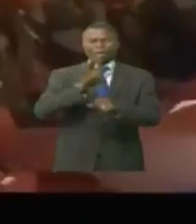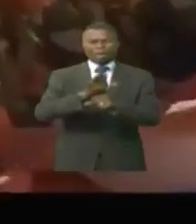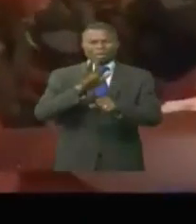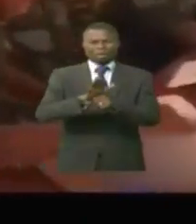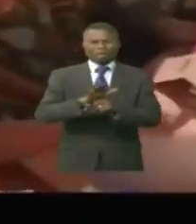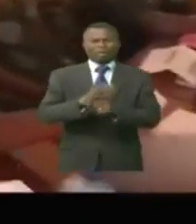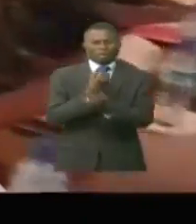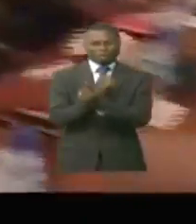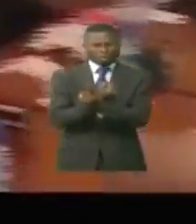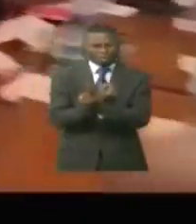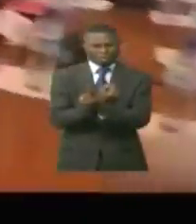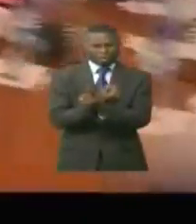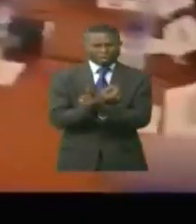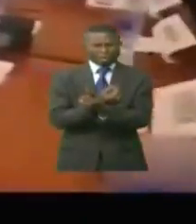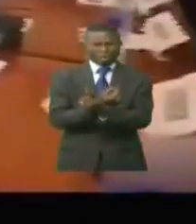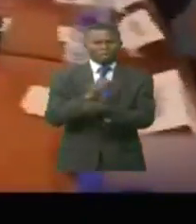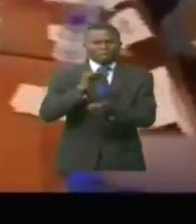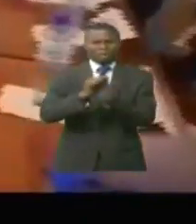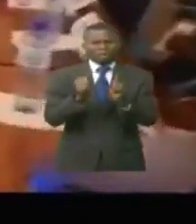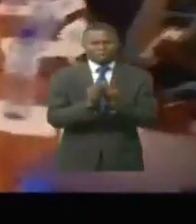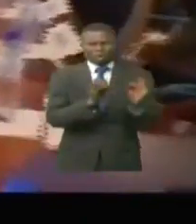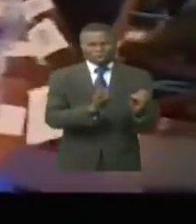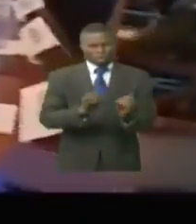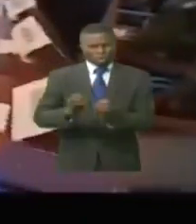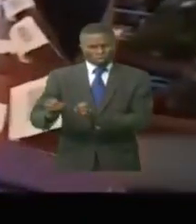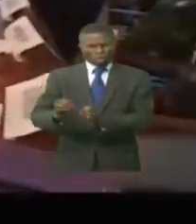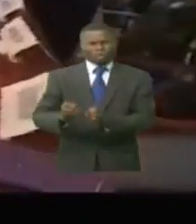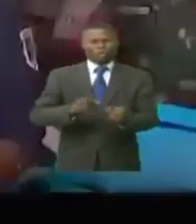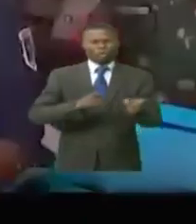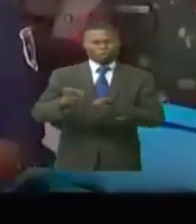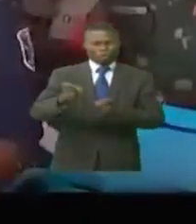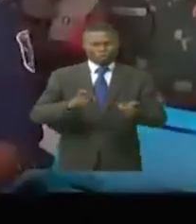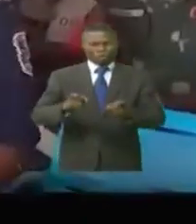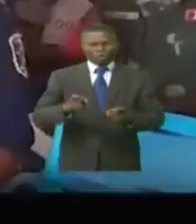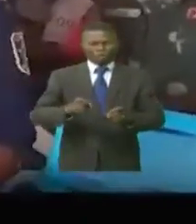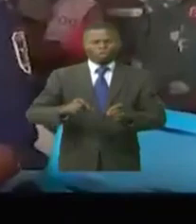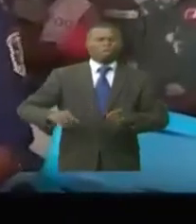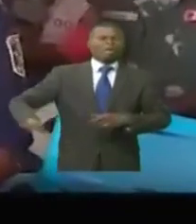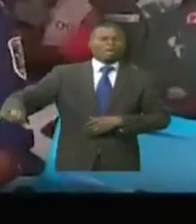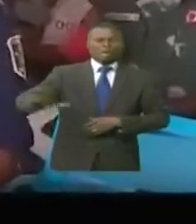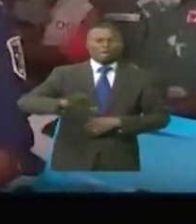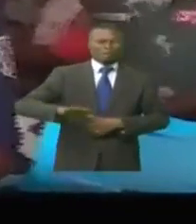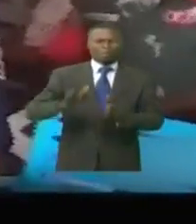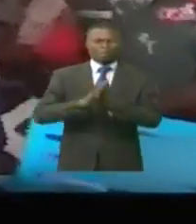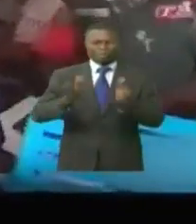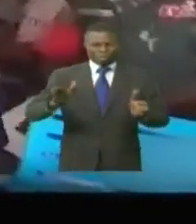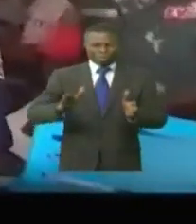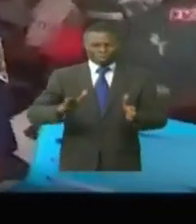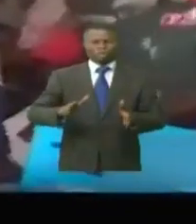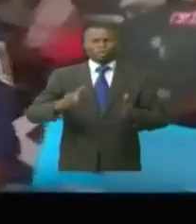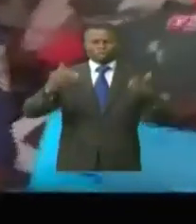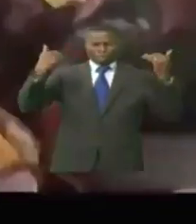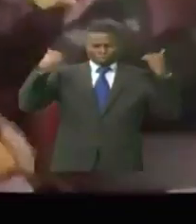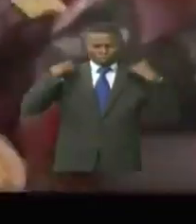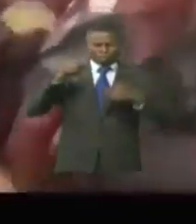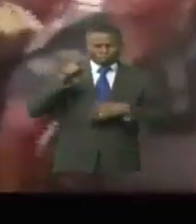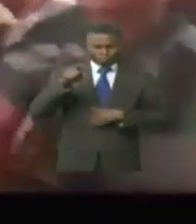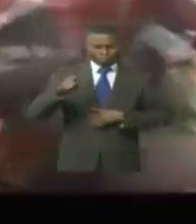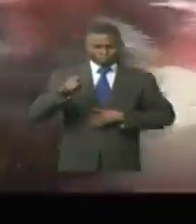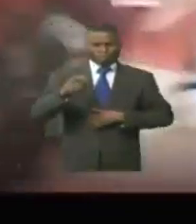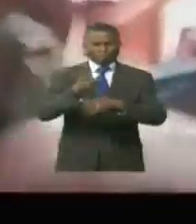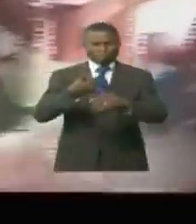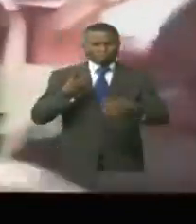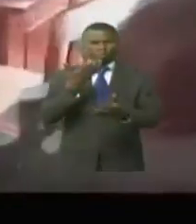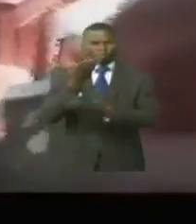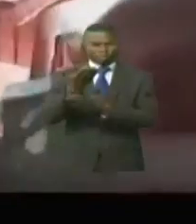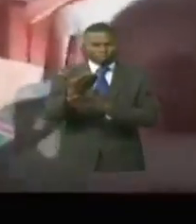la discipline et le maintien de l'ordre qui doivent régner dans toute la garnison sous son commandement. Ce, avant